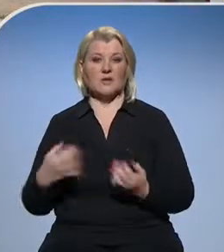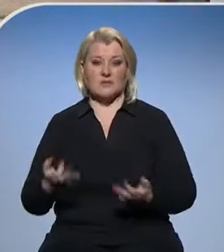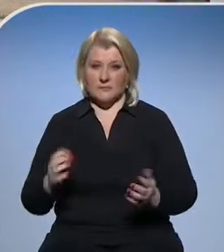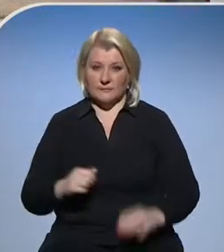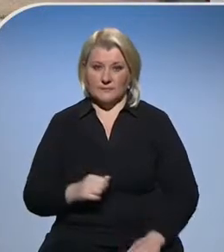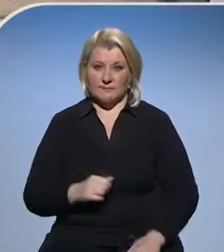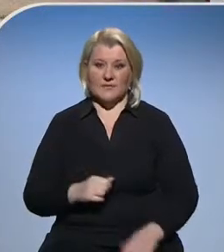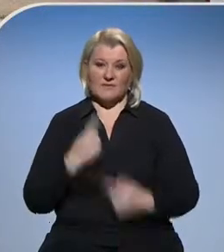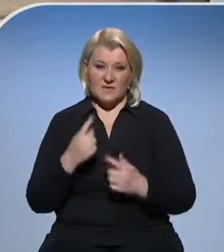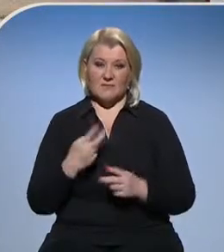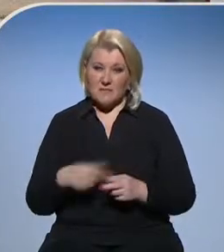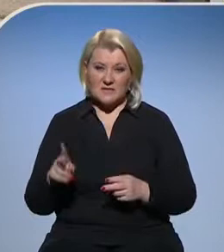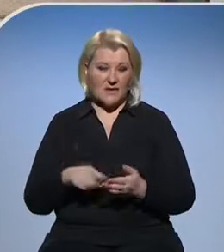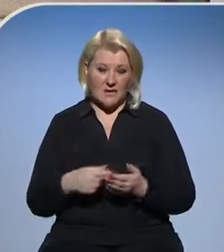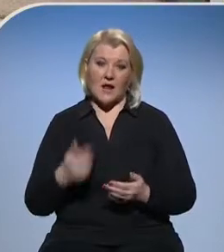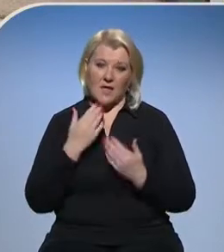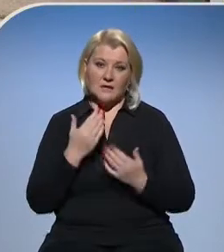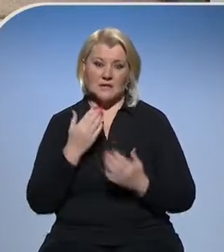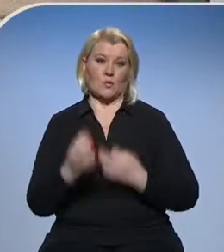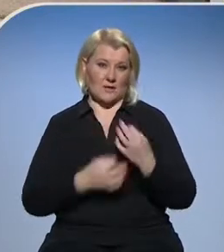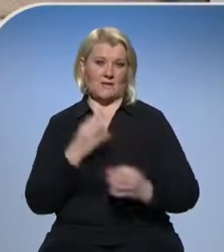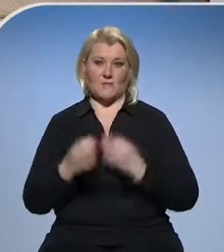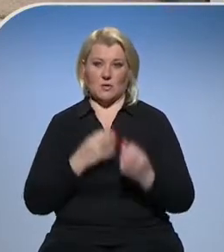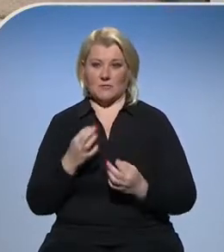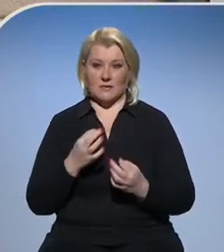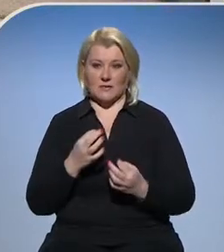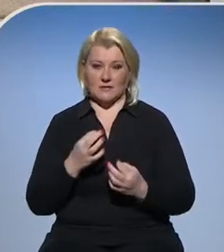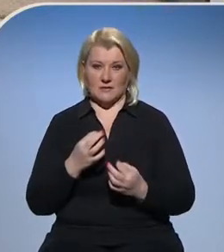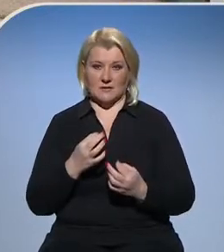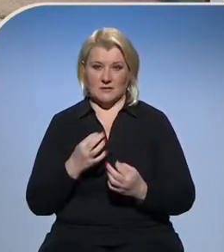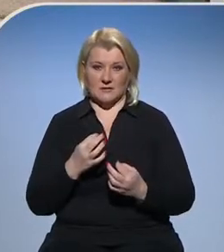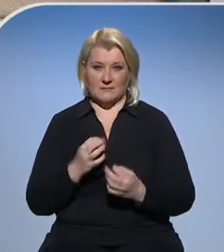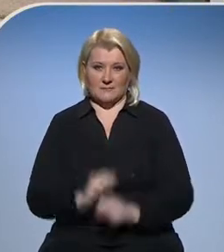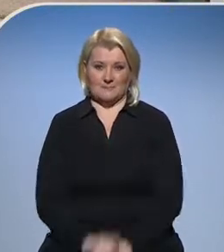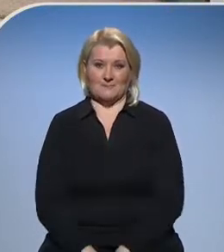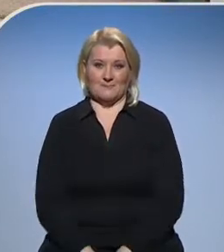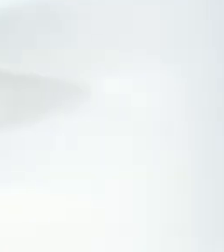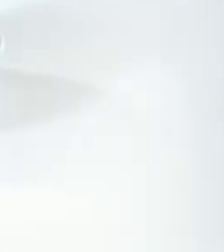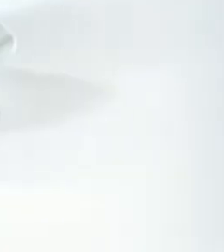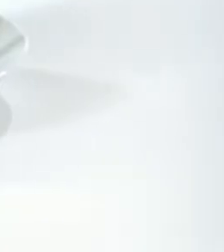úplně ideální, ale děkujeme každopádně za informace, které jste nám dal. Doufám, že to nebylo moc pesimistické. Taky děkuju.